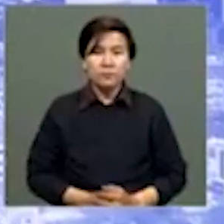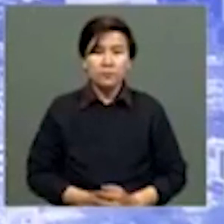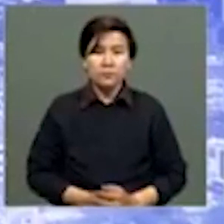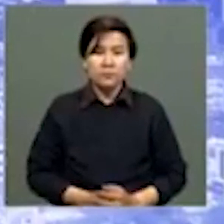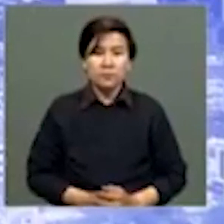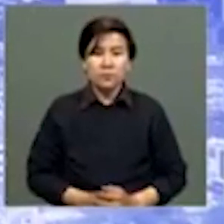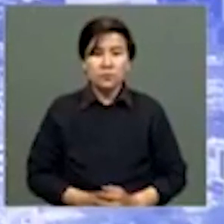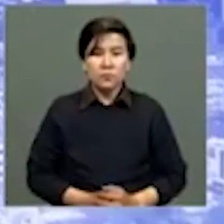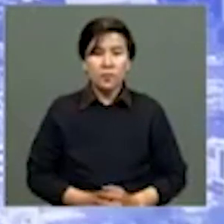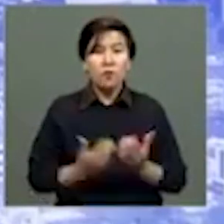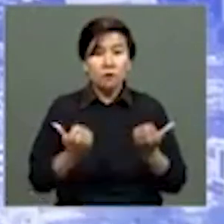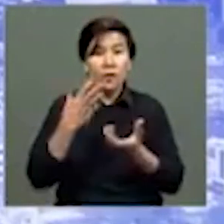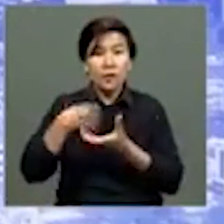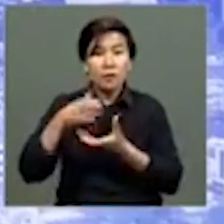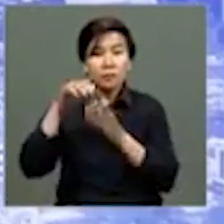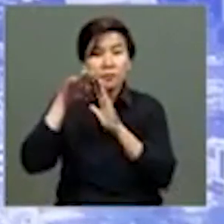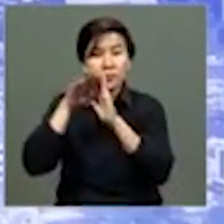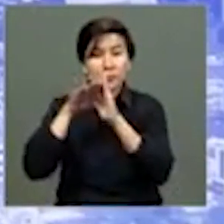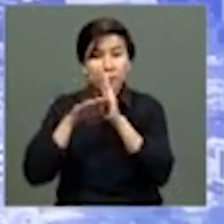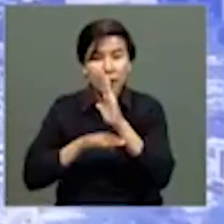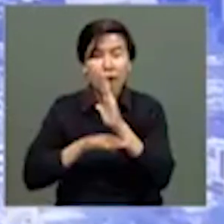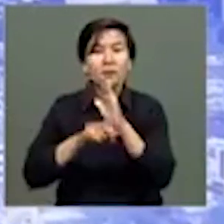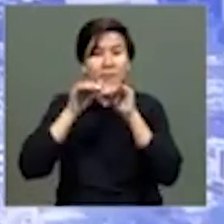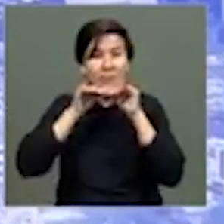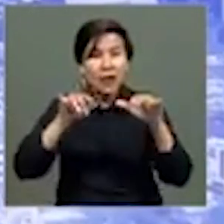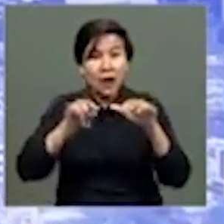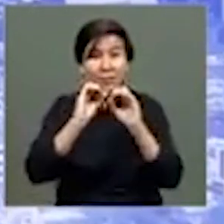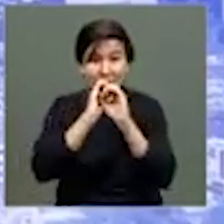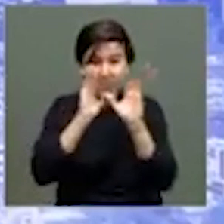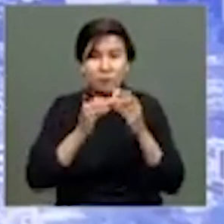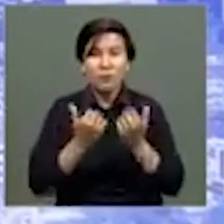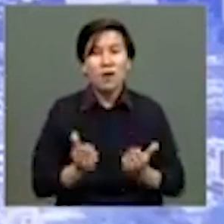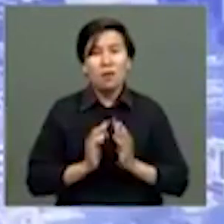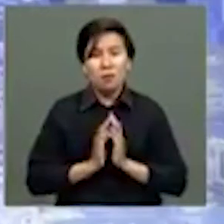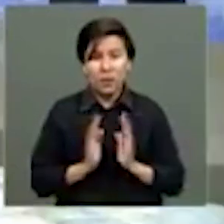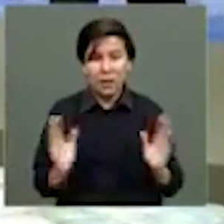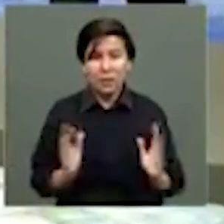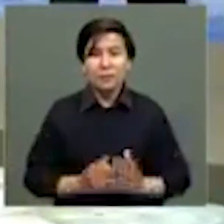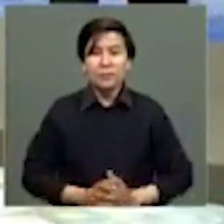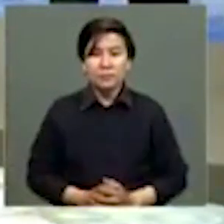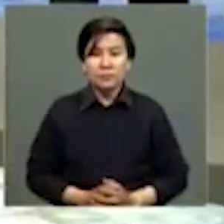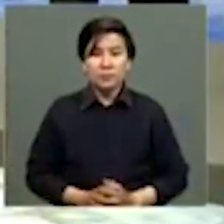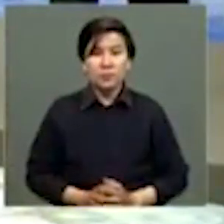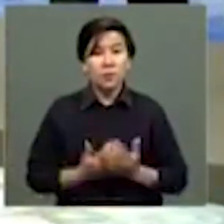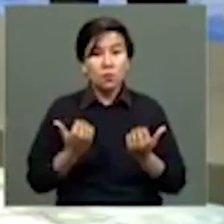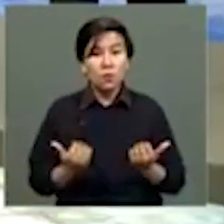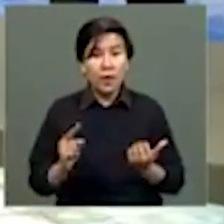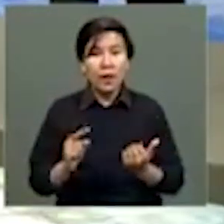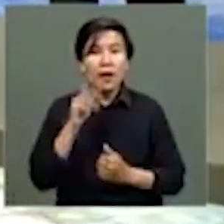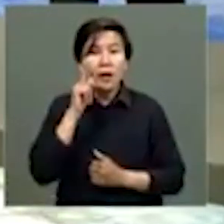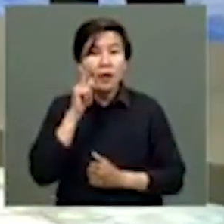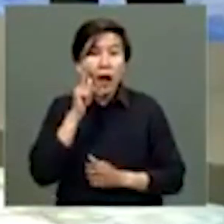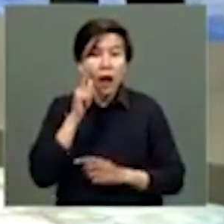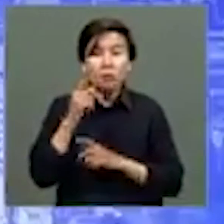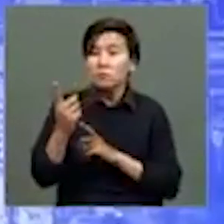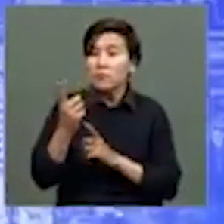ว่าในวันนี้นะคะการรายงานนี้คงทำให้ทุกท่านเห็นภาพที่ชัดเจนมากยิ่งขึ้นค่ะขอบคุณค่ะ ค่ะวันนี้ไม่มีประเด็นจากสื่อมวลชนเพิ่มเ